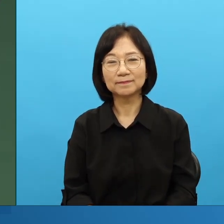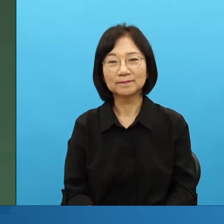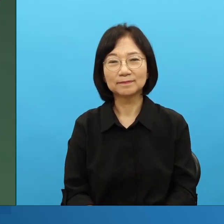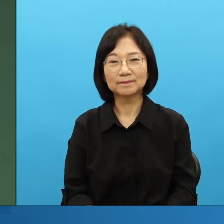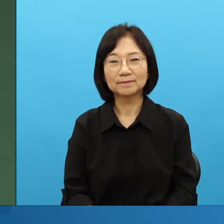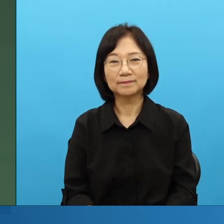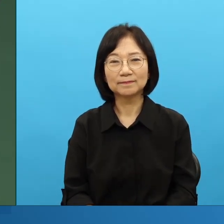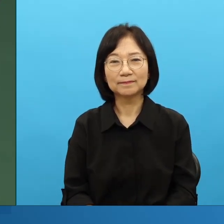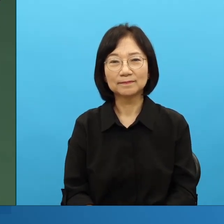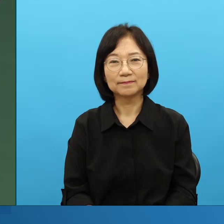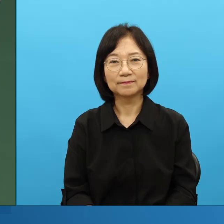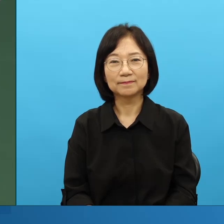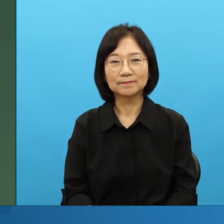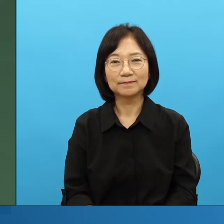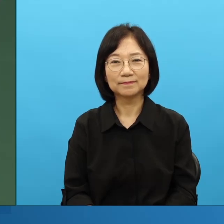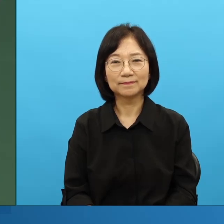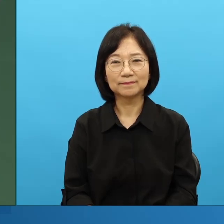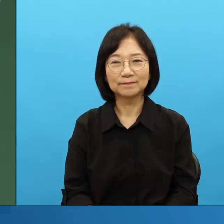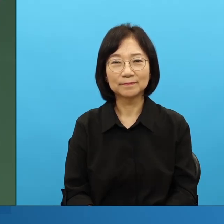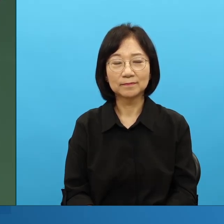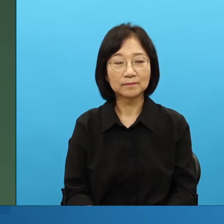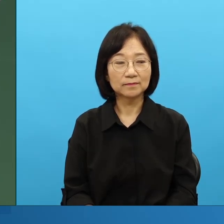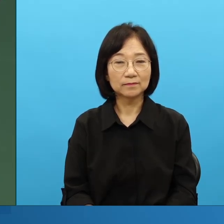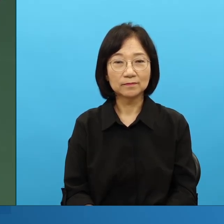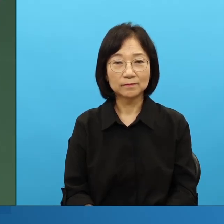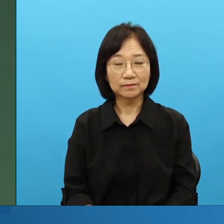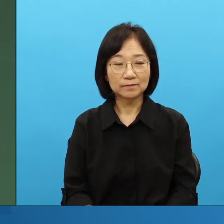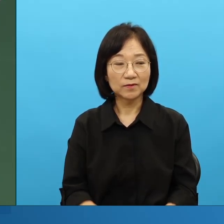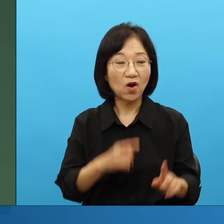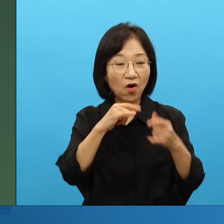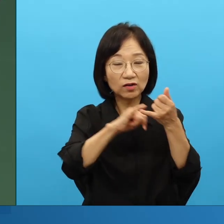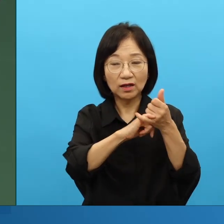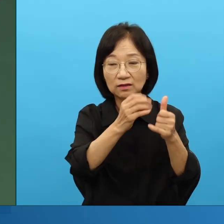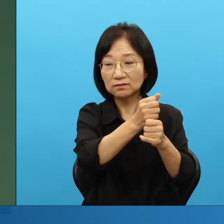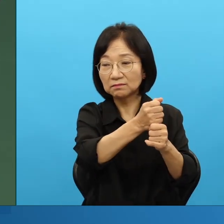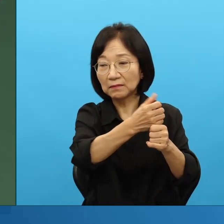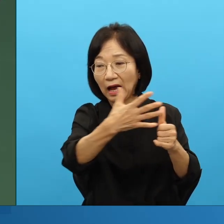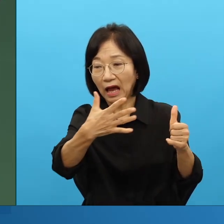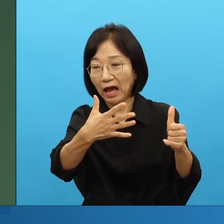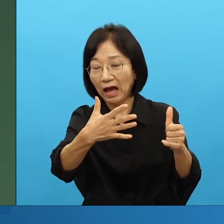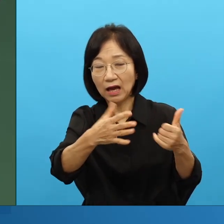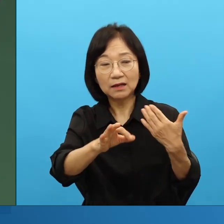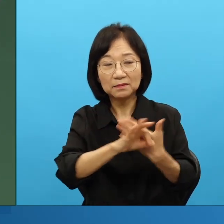要不然为什么要特意挤出时间来到教会呢？还不如到外面去旅游。 아니 가족들하고 소풍이나 다니지 뭘로 앉아 있으면 다 놓칠 바에요. 그렇잖아요.